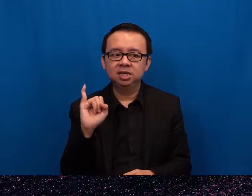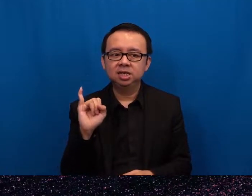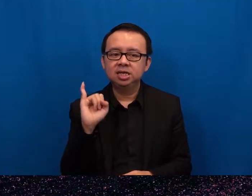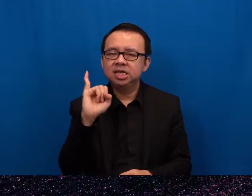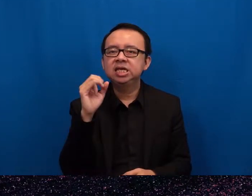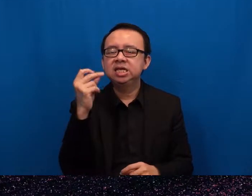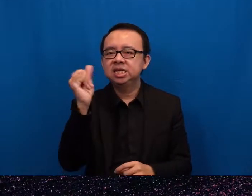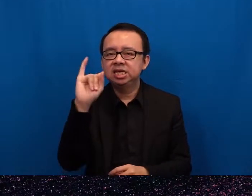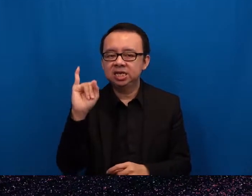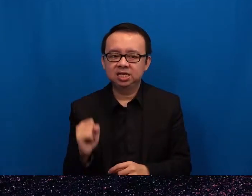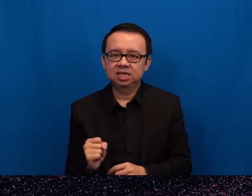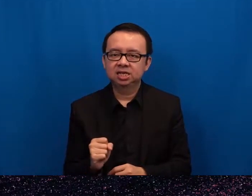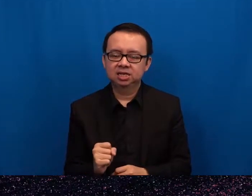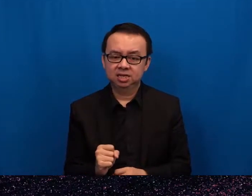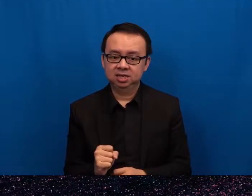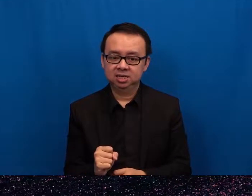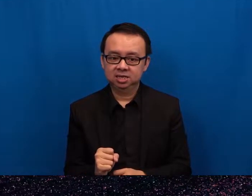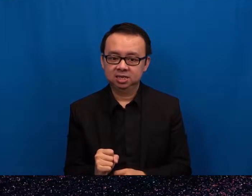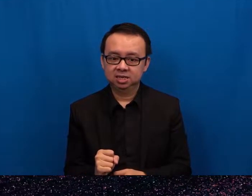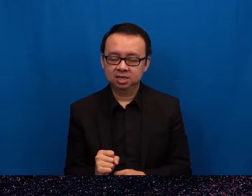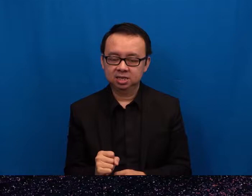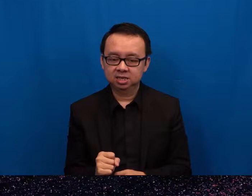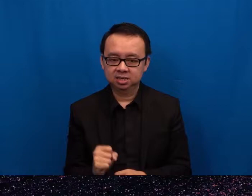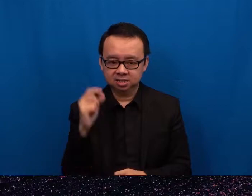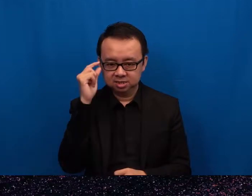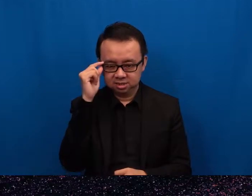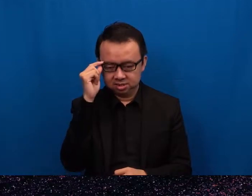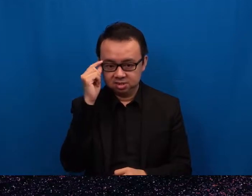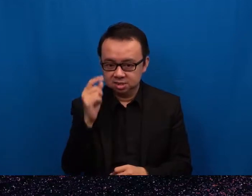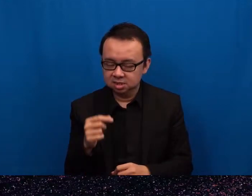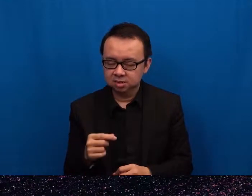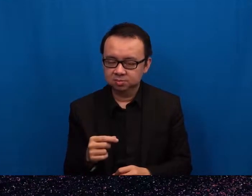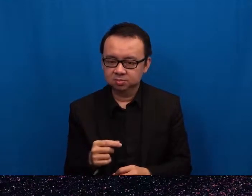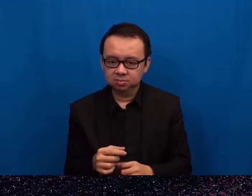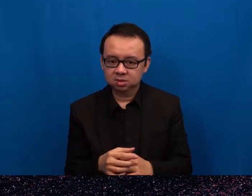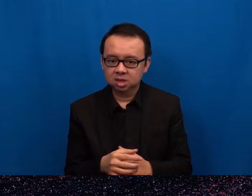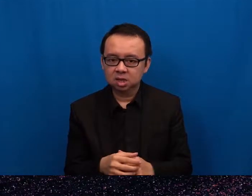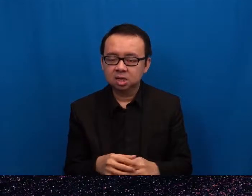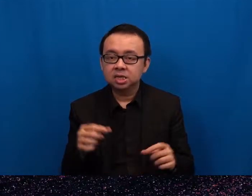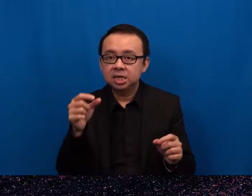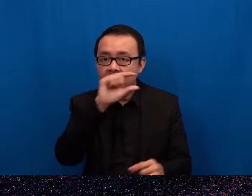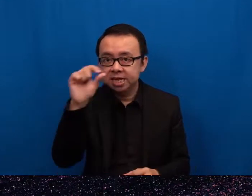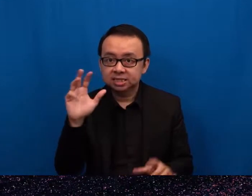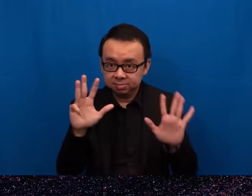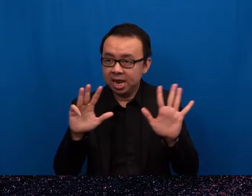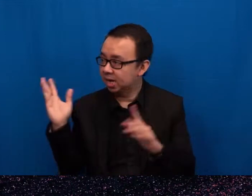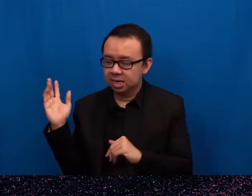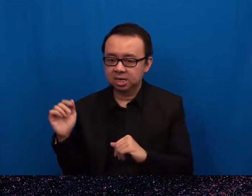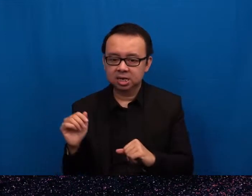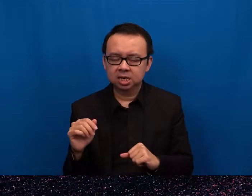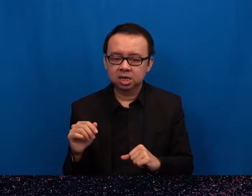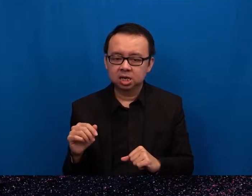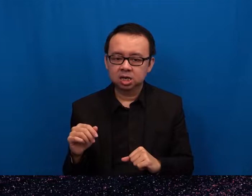malah mengumpat jalan Tuhan di depan orang banyak. Karena itu, Paulus mengambil satu keputusan, meninggalkan mereka dan memisahkan murid-muridnya. Katakan